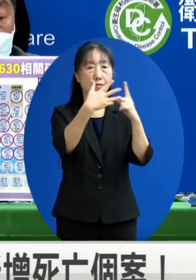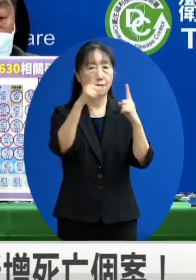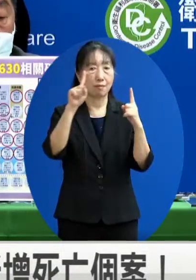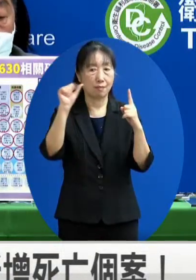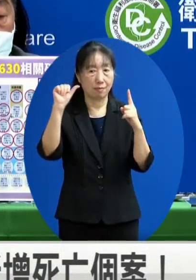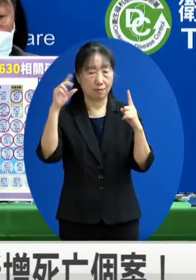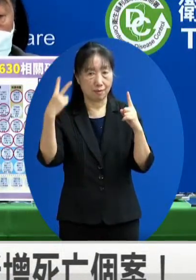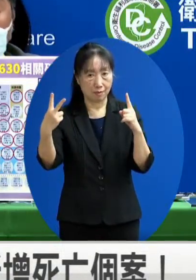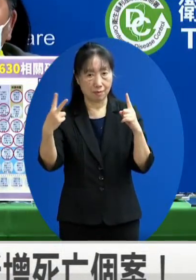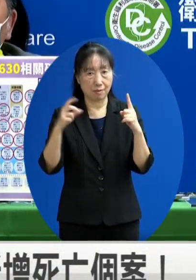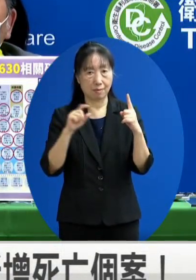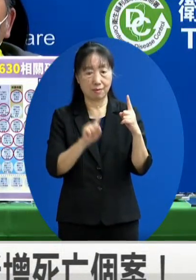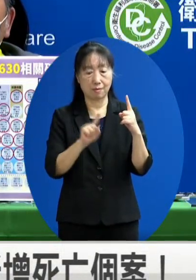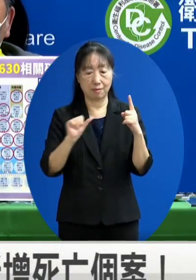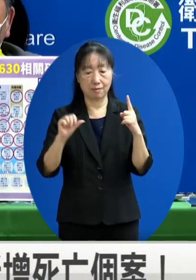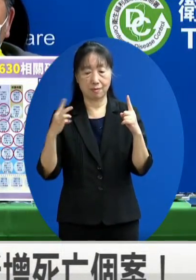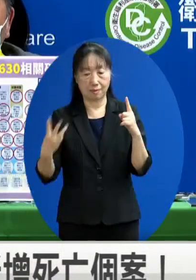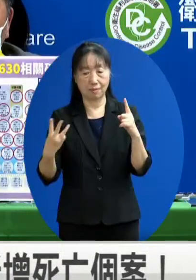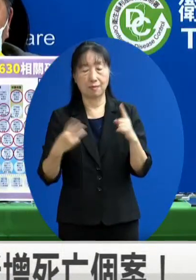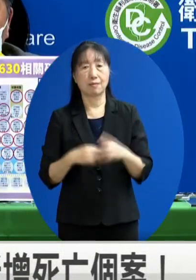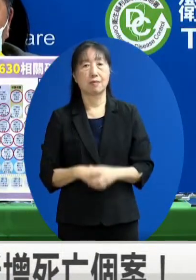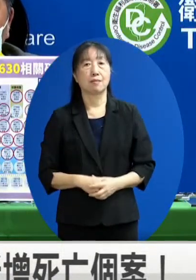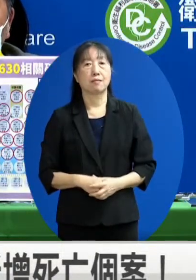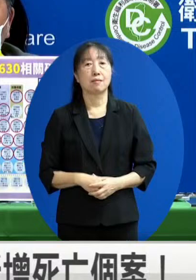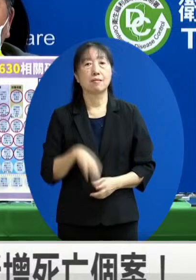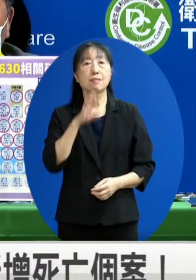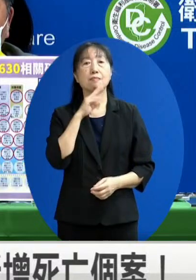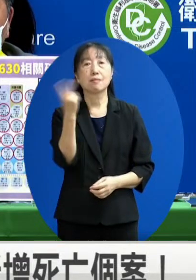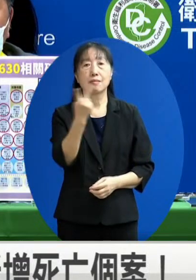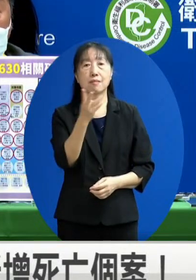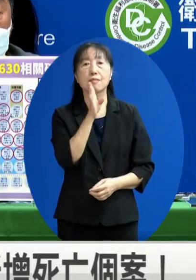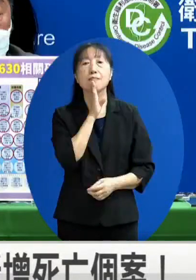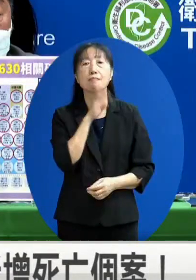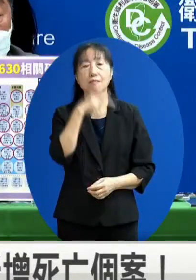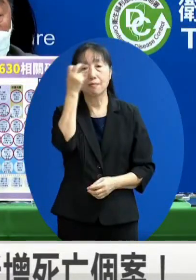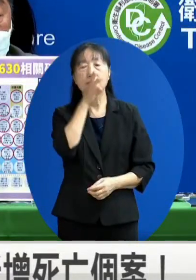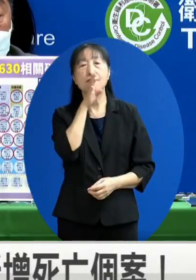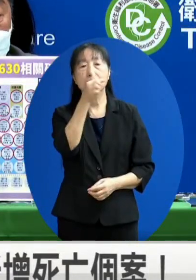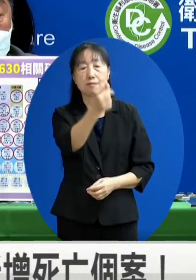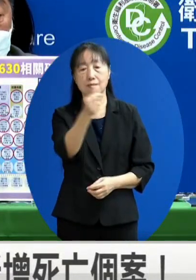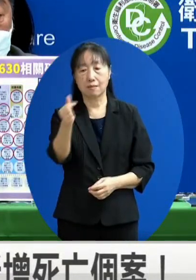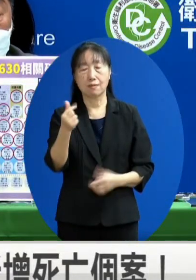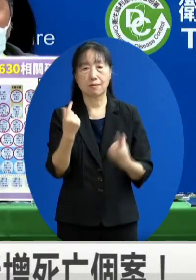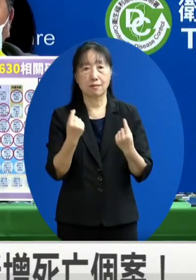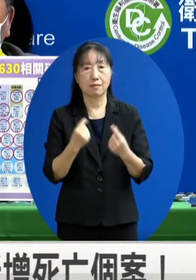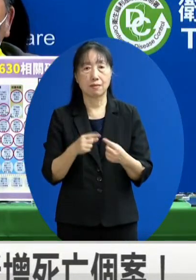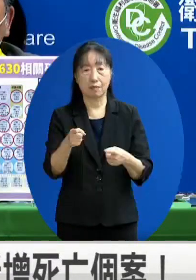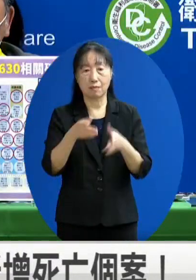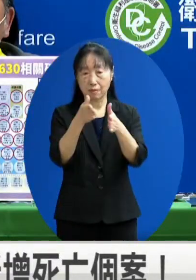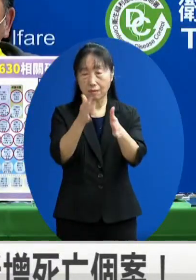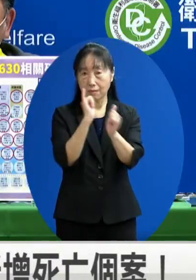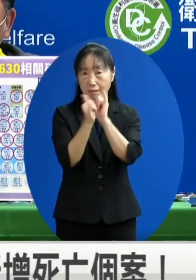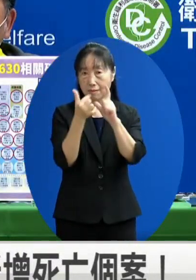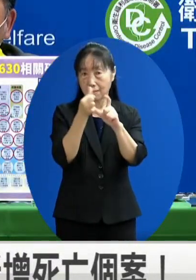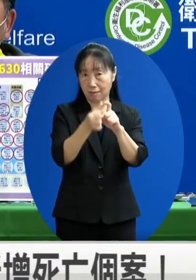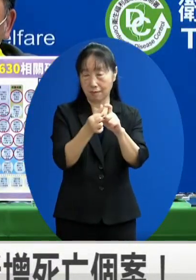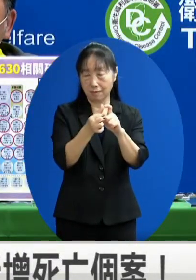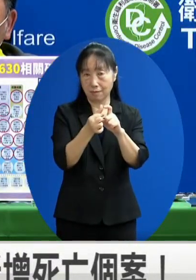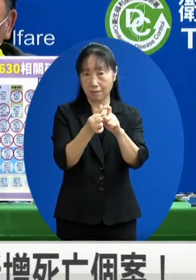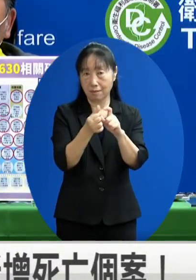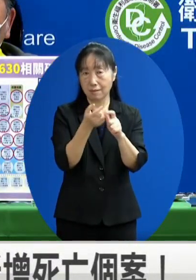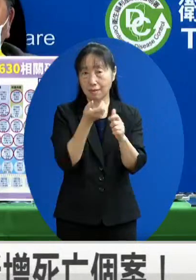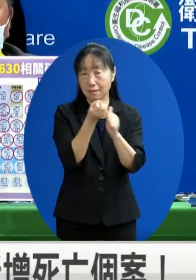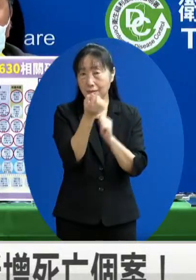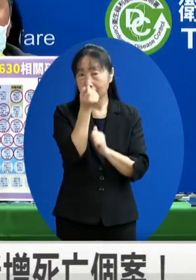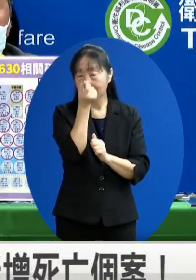18152、18153，这2位是采阳性。不过这2位对社区的影响就相对的